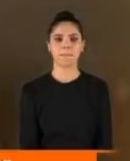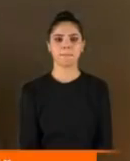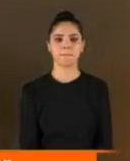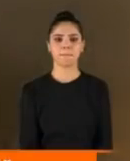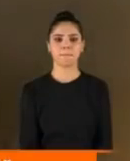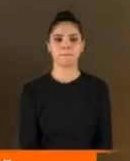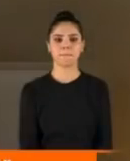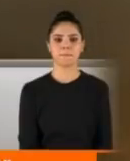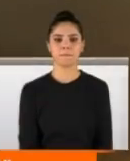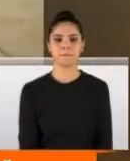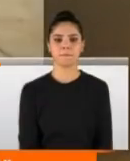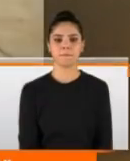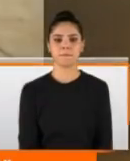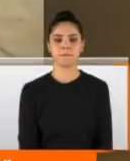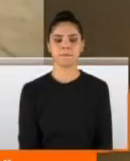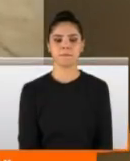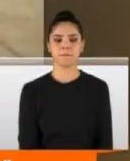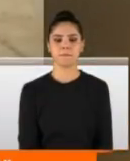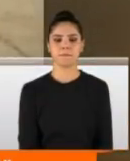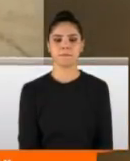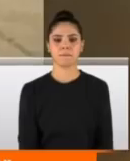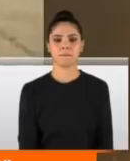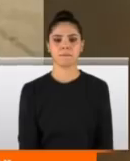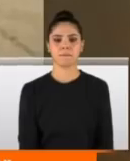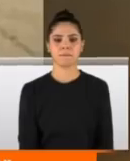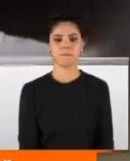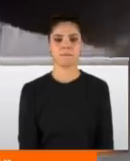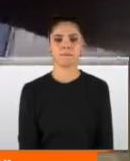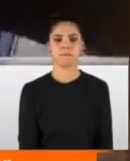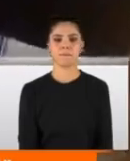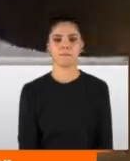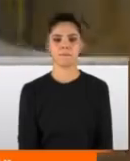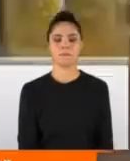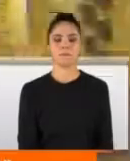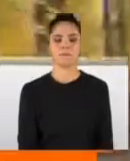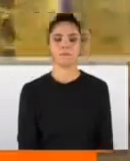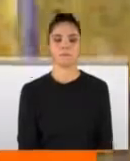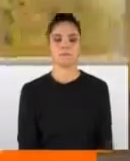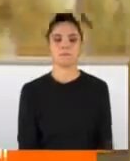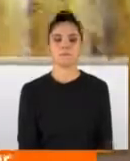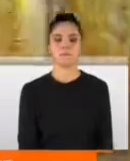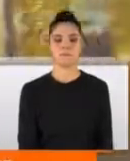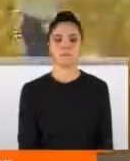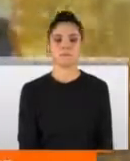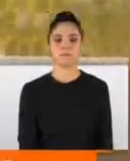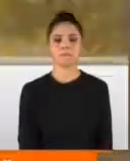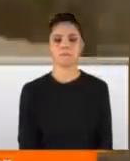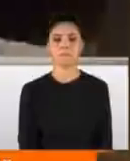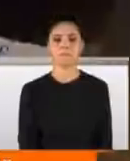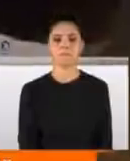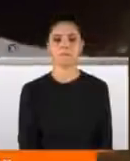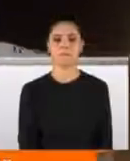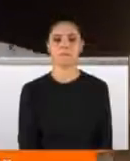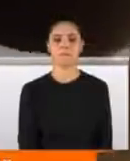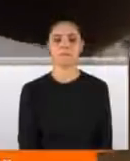Deme tostümlü hattında bulunan para Sinan Erden tarafından sahibine teslim edilmiştir. Sırt çantasını aldığımda içerisinde yüklü miktarda para ve